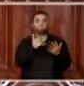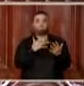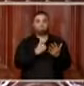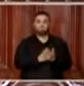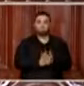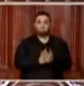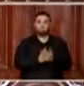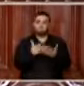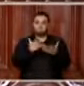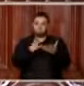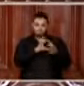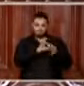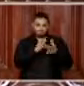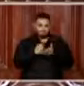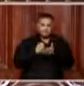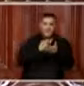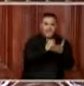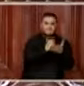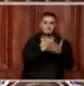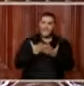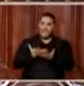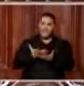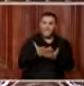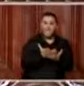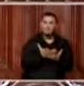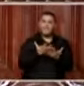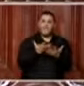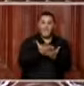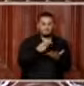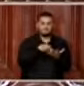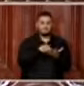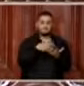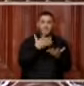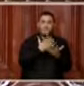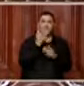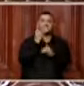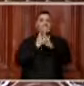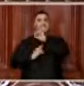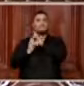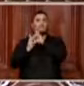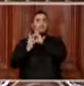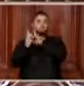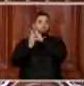وإلى المساهمة في صناعة تاريخ جديد